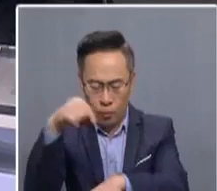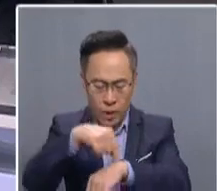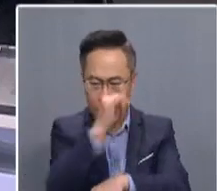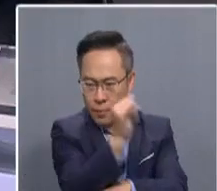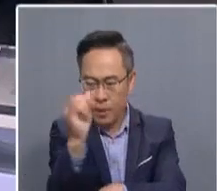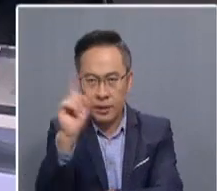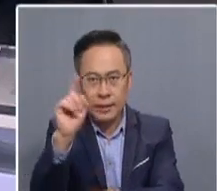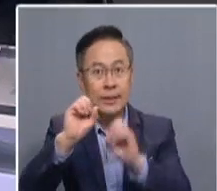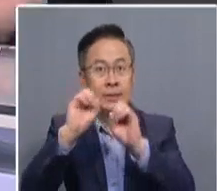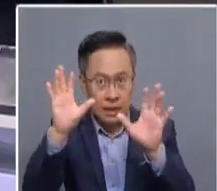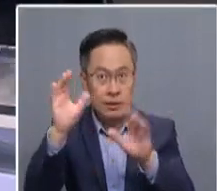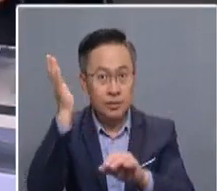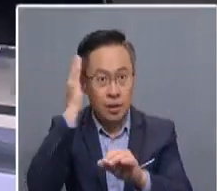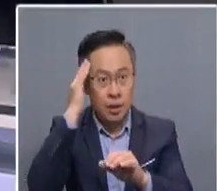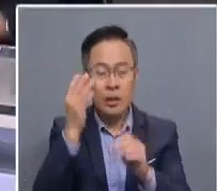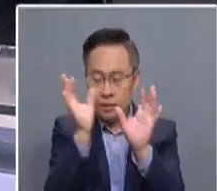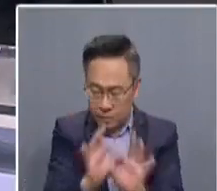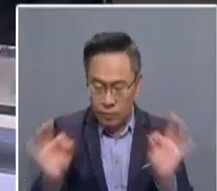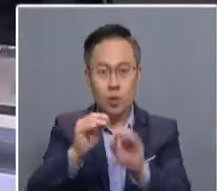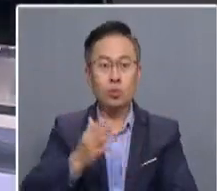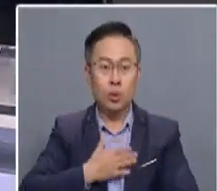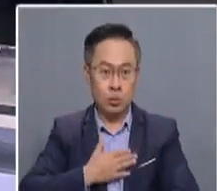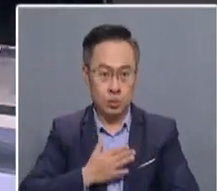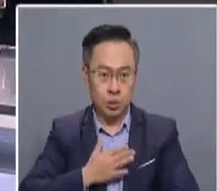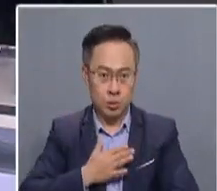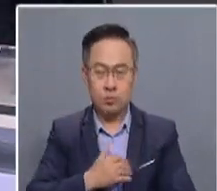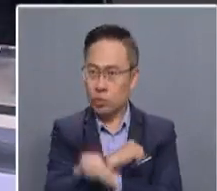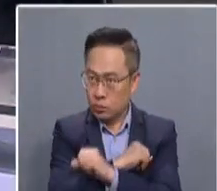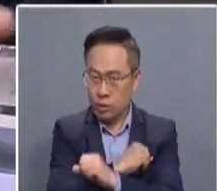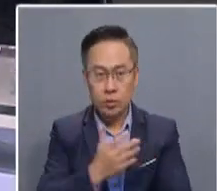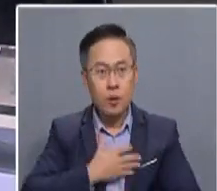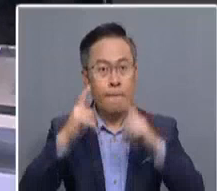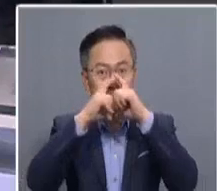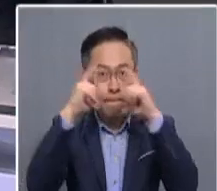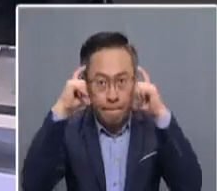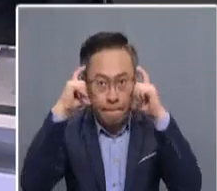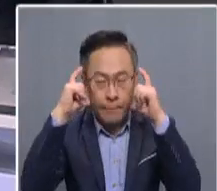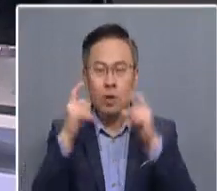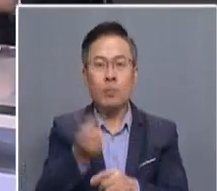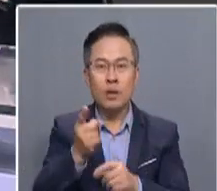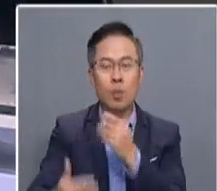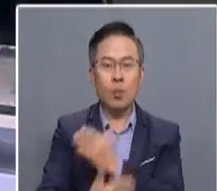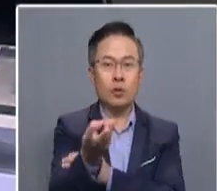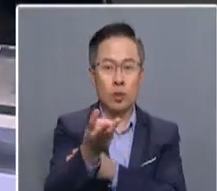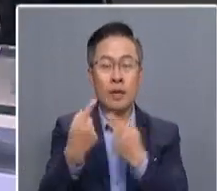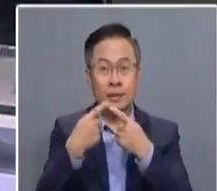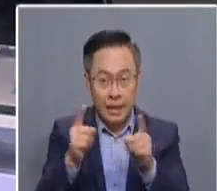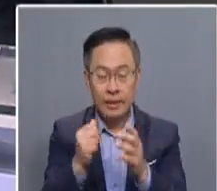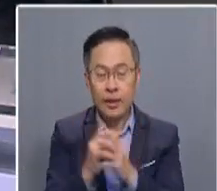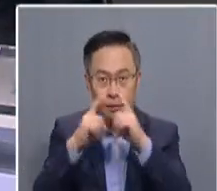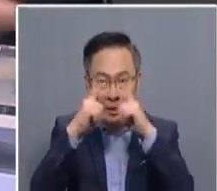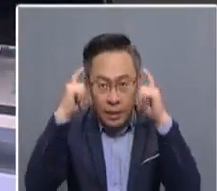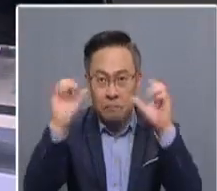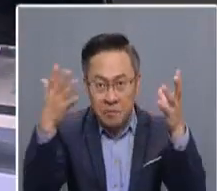เอาจริงๆแล้วเสี่ยงไม่เสี่ยงนะคุณผู้ชมนะมากหรือน้อยเนี่ยอยู่ที่ตัวเรา ใช่ ถ้าเราถ้าเราไม่ใส่หน้ากากมันก็เสี่ยง ใช่ แต่ถ้าเราไม่ใช้เจลแอลกอฮอล์มันก็เสี่ย